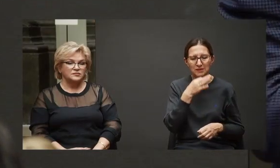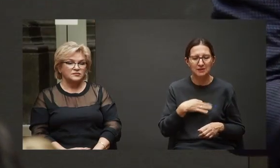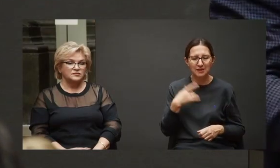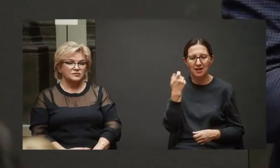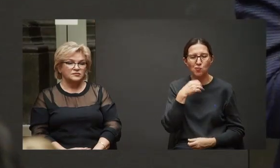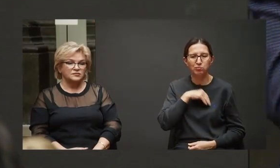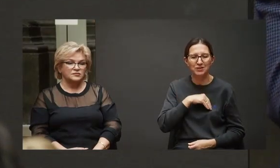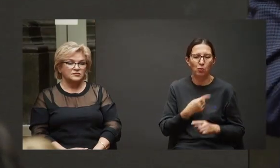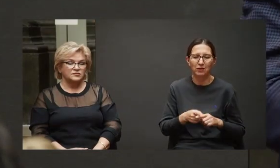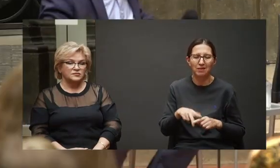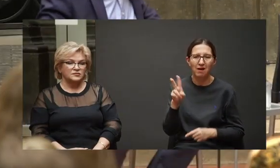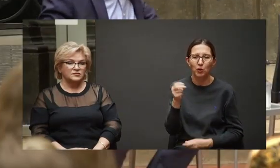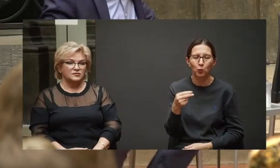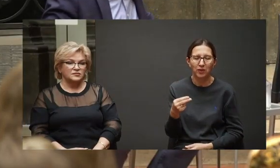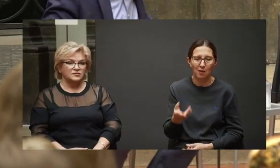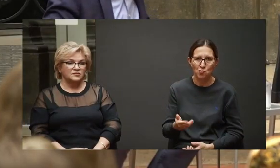тему?